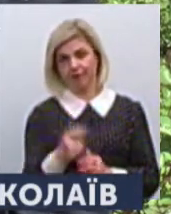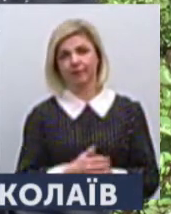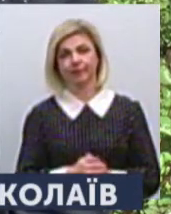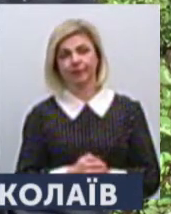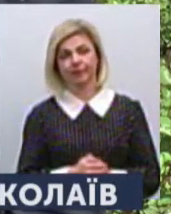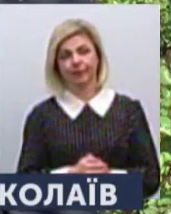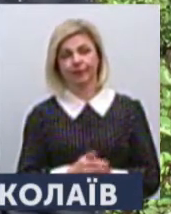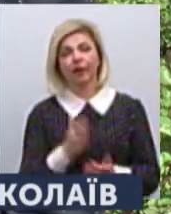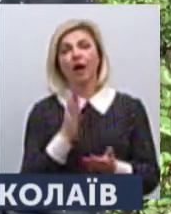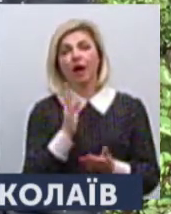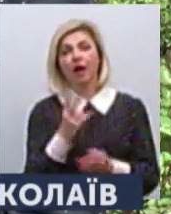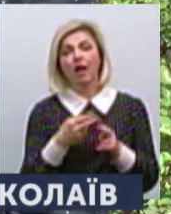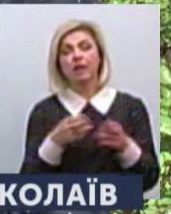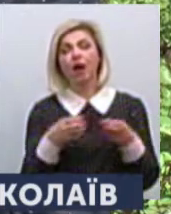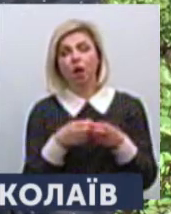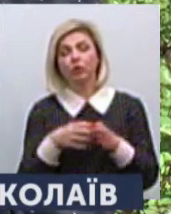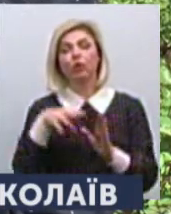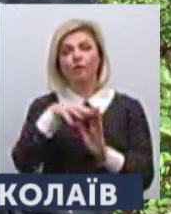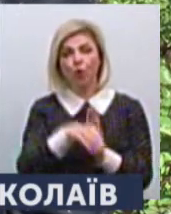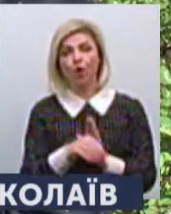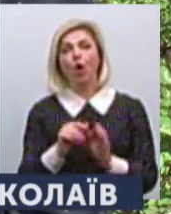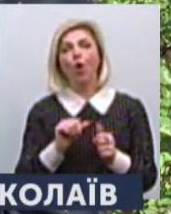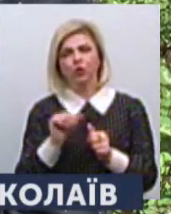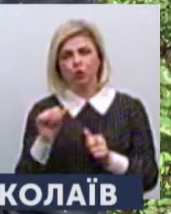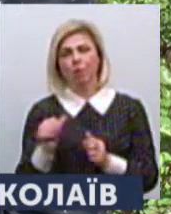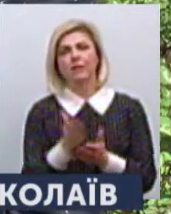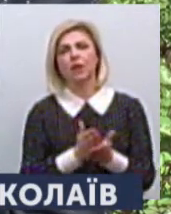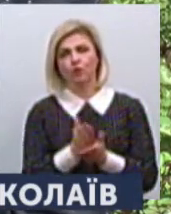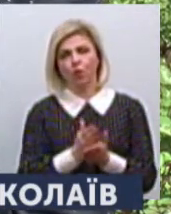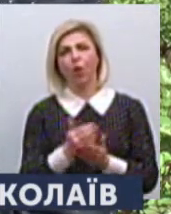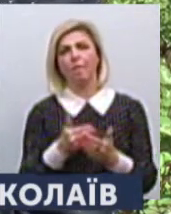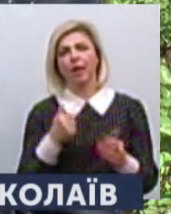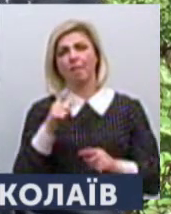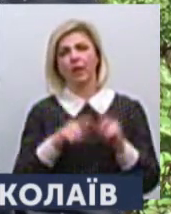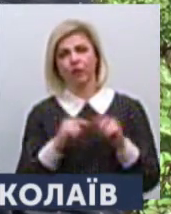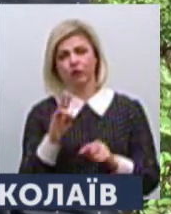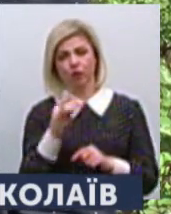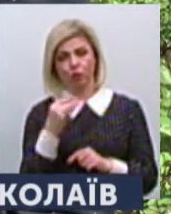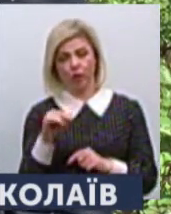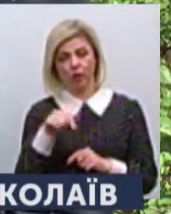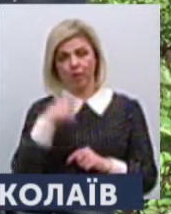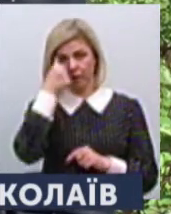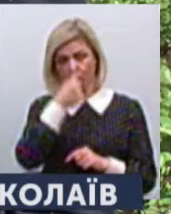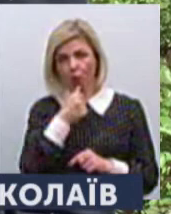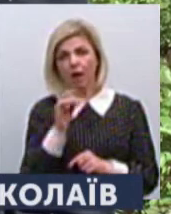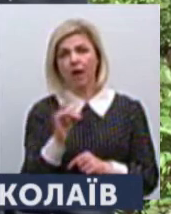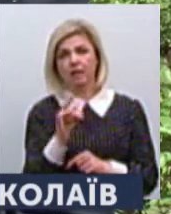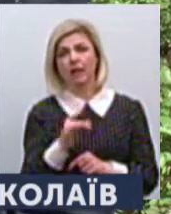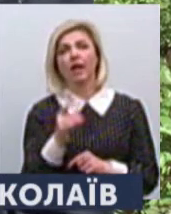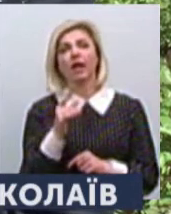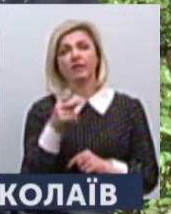до цієї категорії віднесені особи, які мають особливі заслуги перед батьківщиною. В цьому році розмір цієї допомоги складає